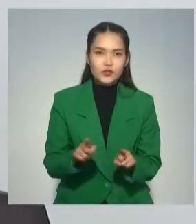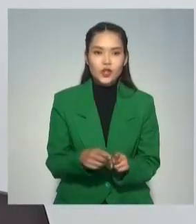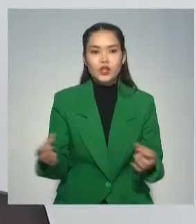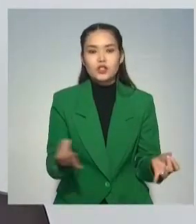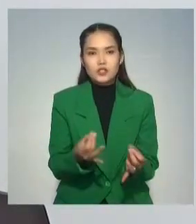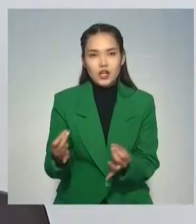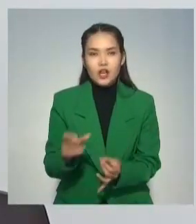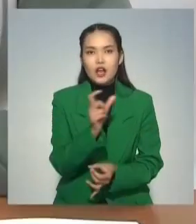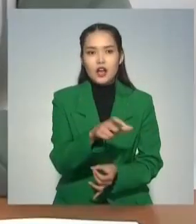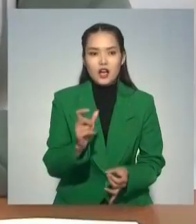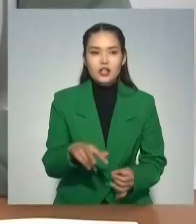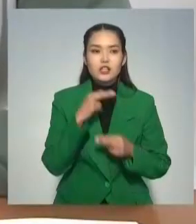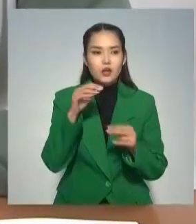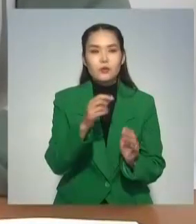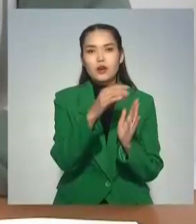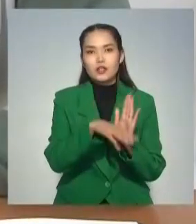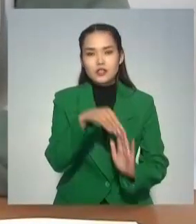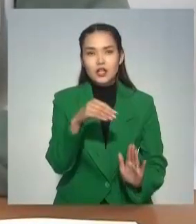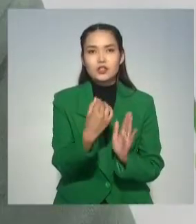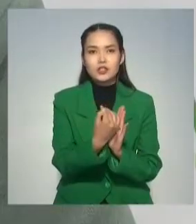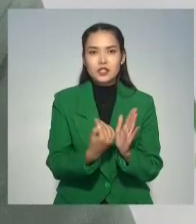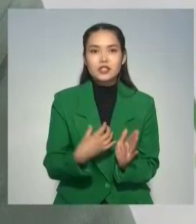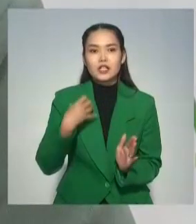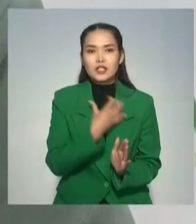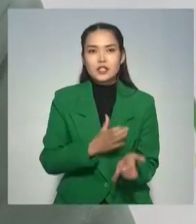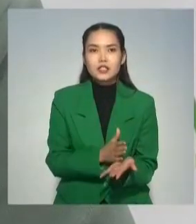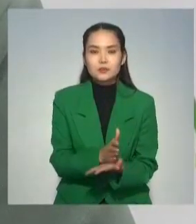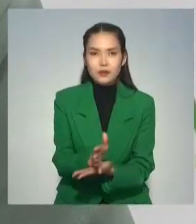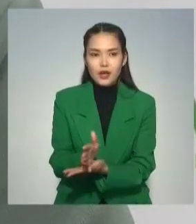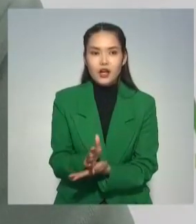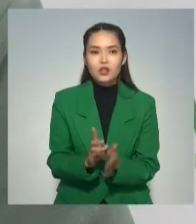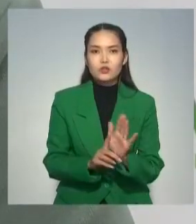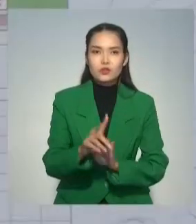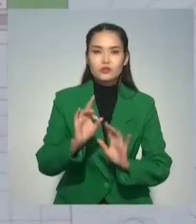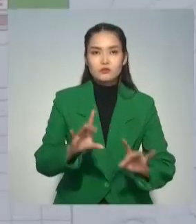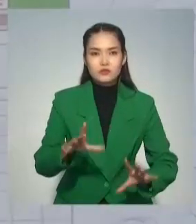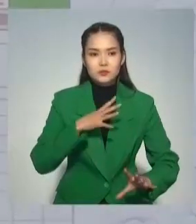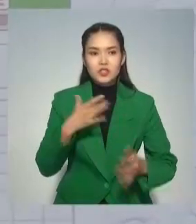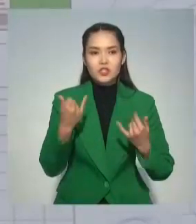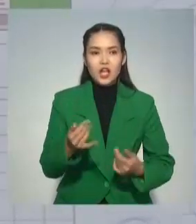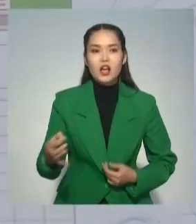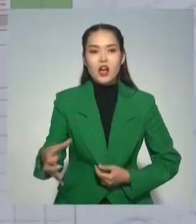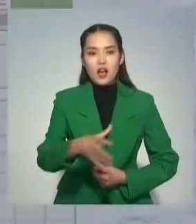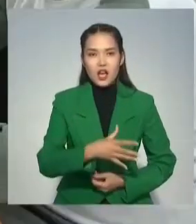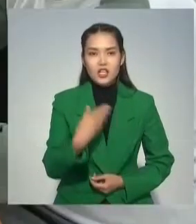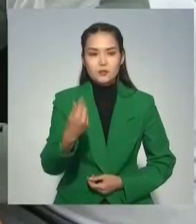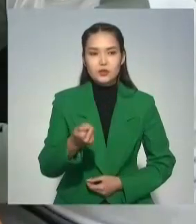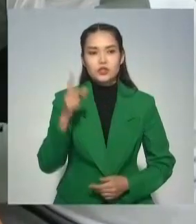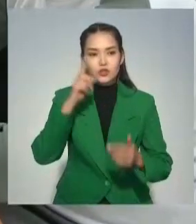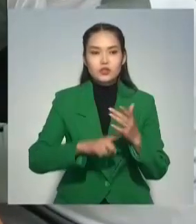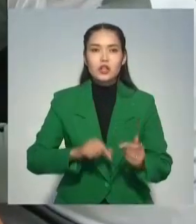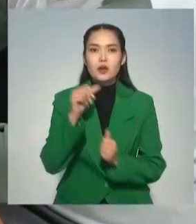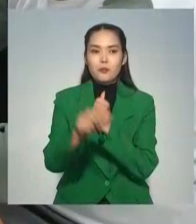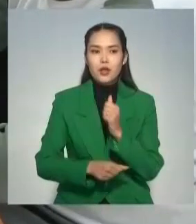кездесу ұйымдастырып, сайлауалды бағдарламасының негізгі бағыттарын түсіндіруді бастап кетті. Қазір аймақтық штабтарға үгіт-насихат материалдары